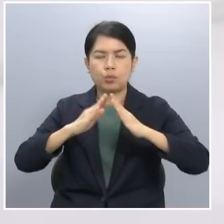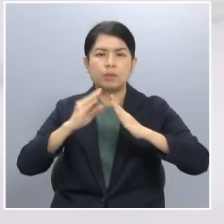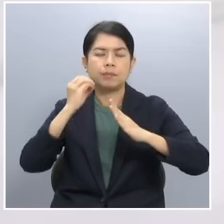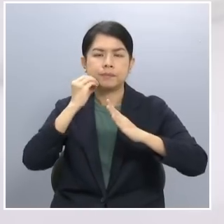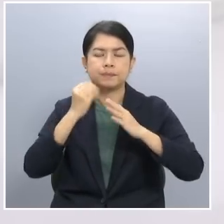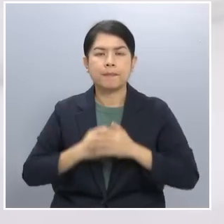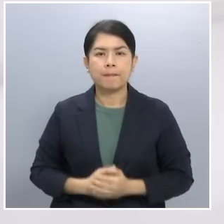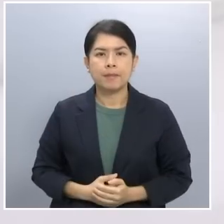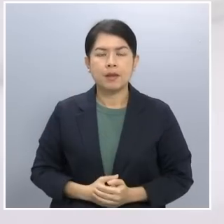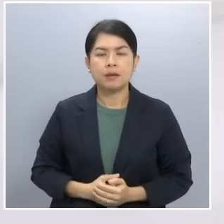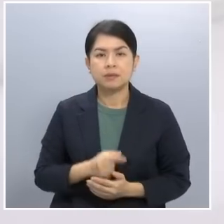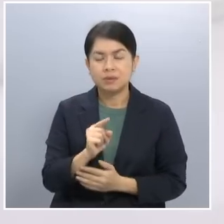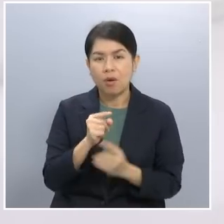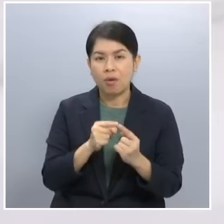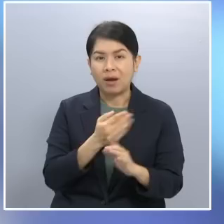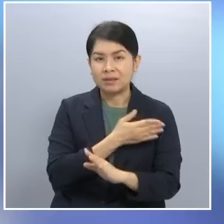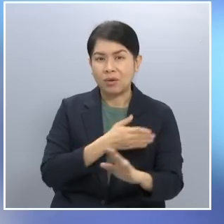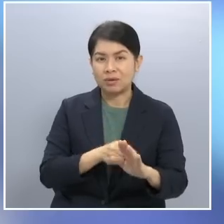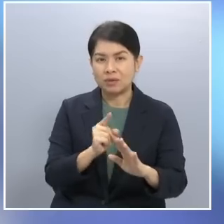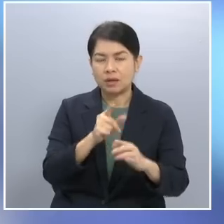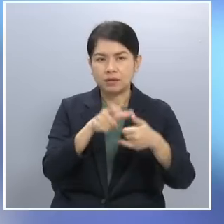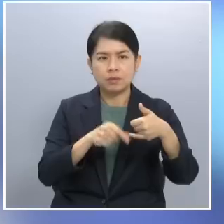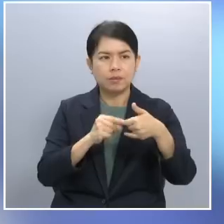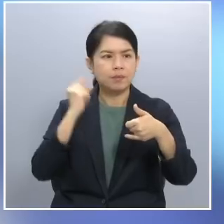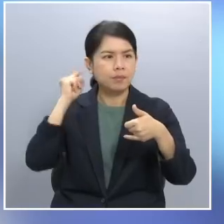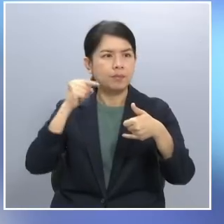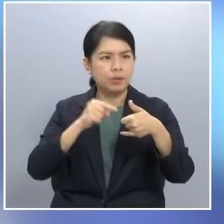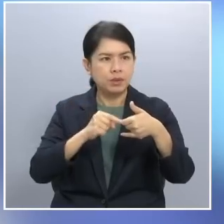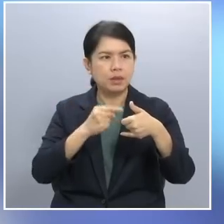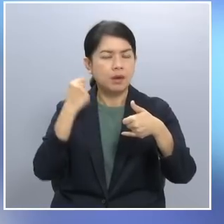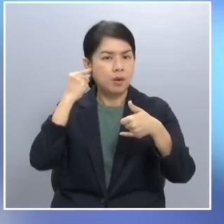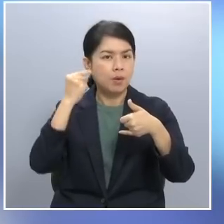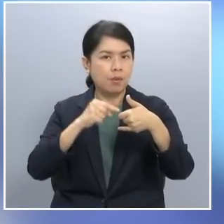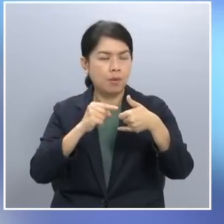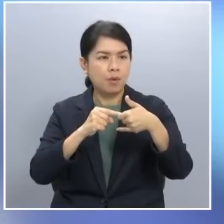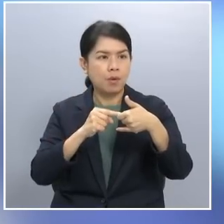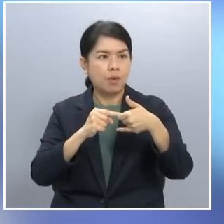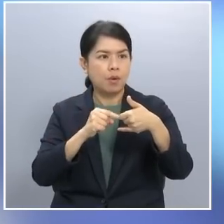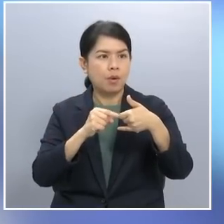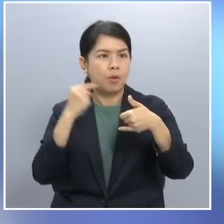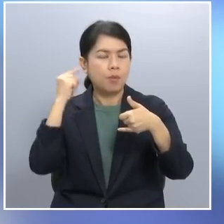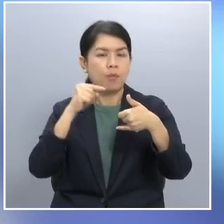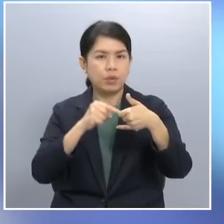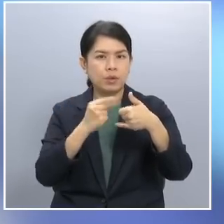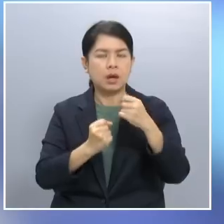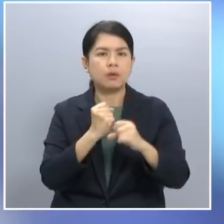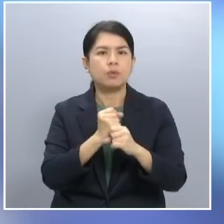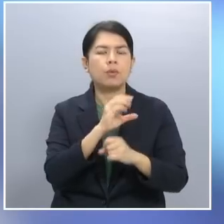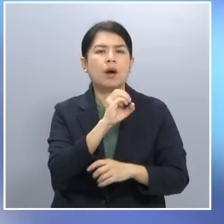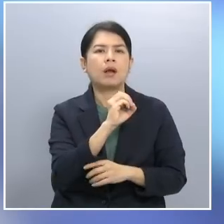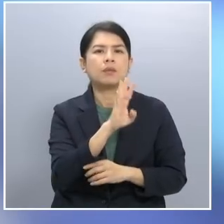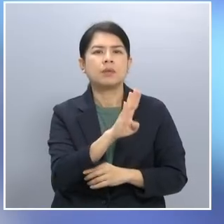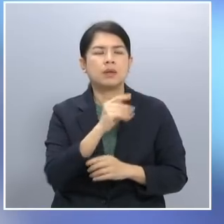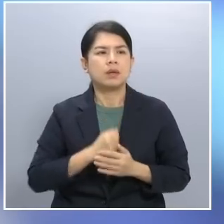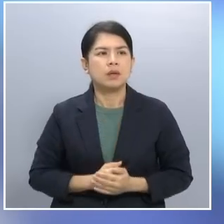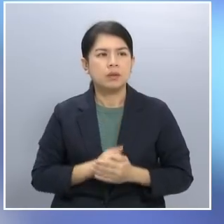ที่เหตุการณ์ก่อนหน้านั้นครับก็คือทางนางสาวกมลพรครับอายุ52ปีท่านนี้นะครับท่านผู้ชมครับเป็นผู้เสียชีวิตนะฮะคือแกไ